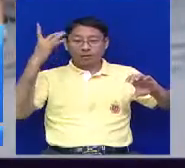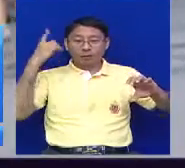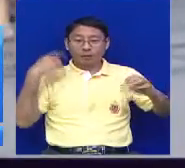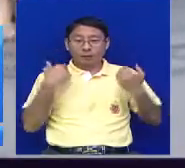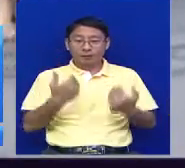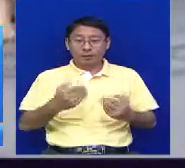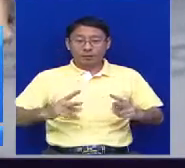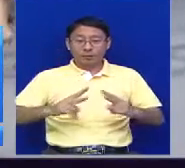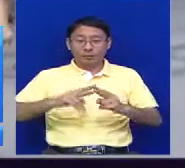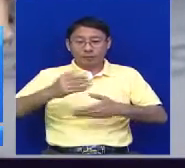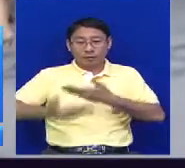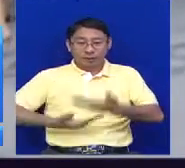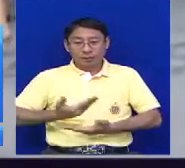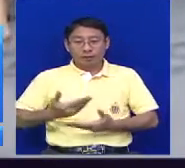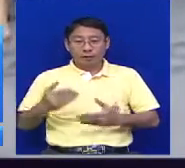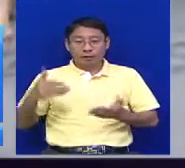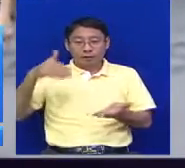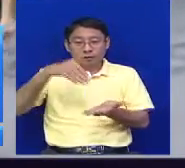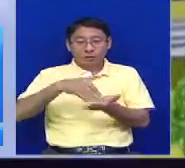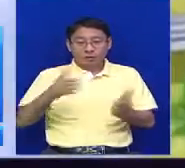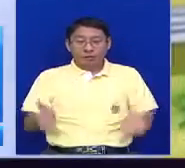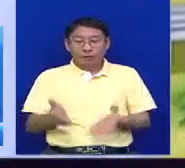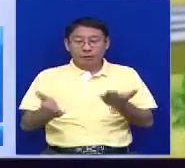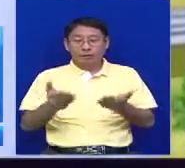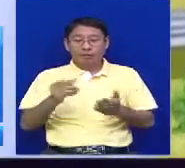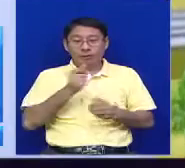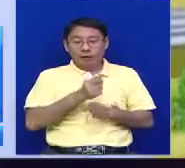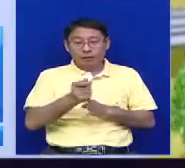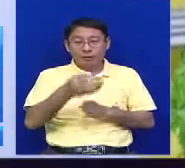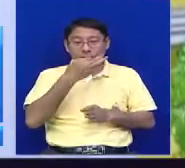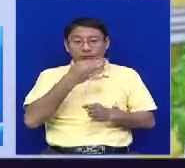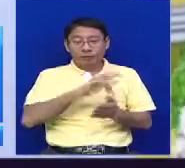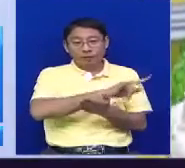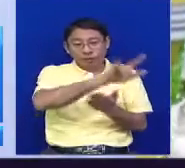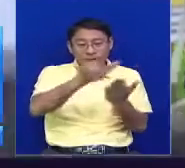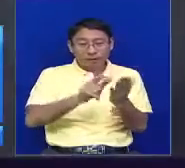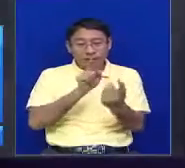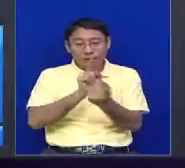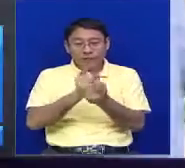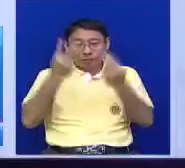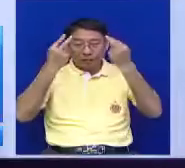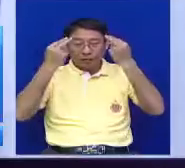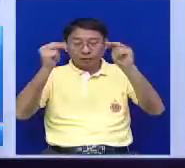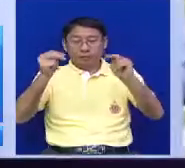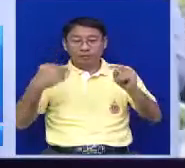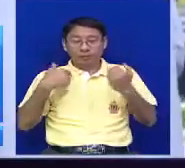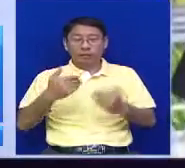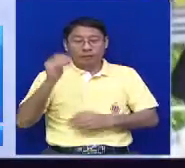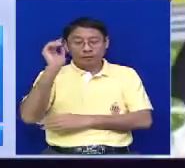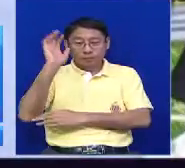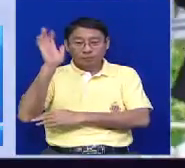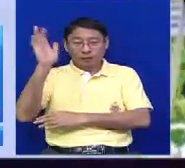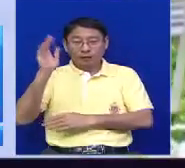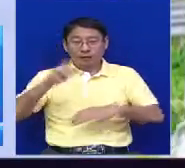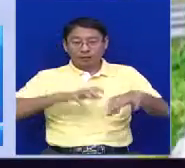คะที่ทางกระทรวงพาณิชย์นำศูนย์ส่งเสริมศิลปาชีพระหว่างประเทศมาเข้าพบท่านนายกรัฐมนตรีค่ะเพื่อเป็นการประชาสัมพันธ์